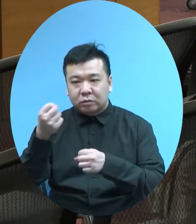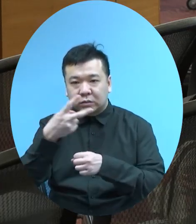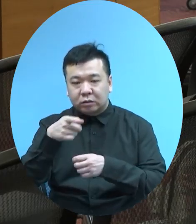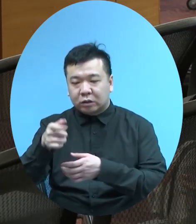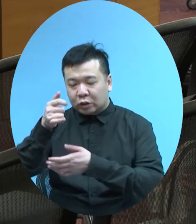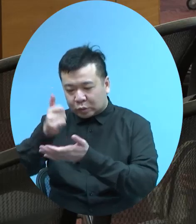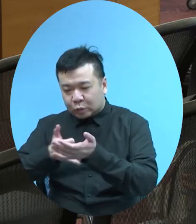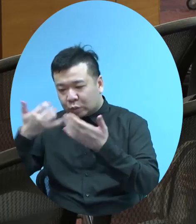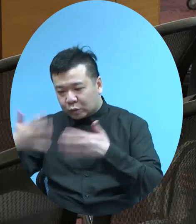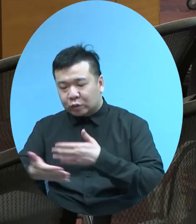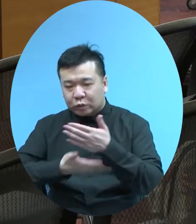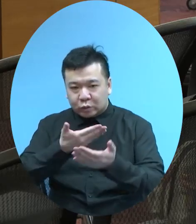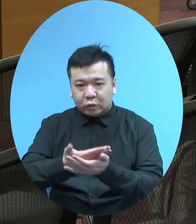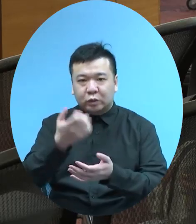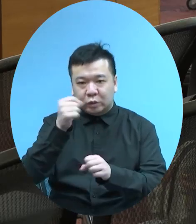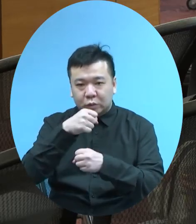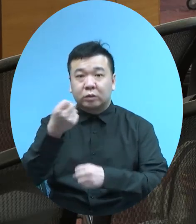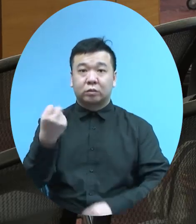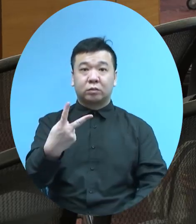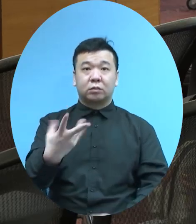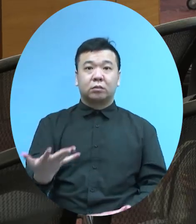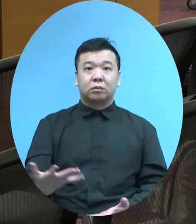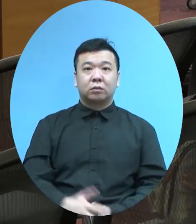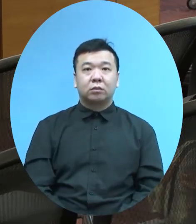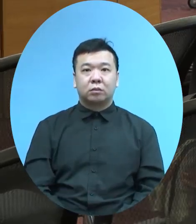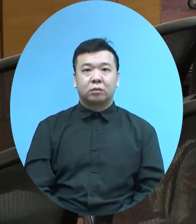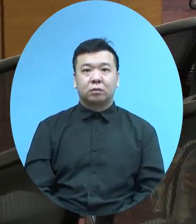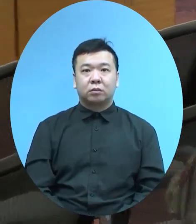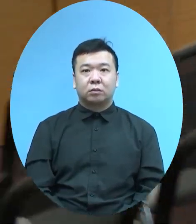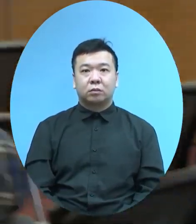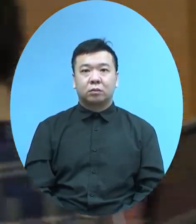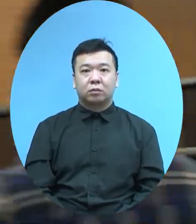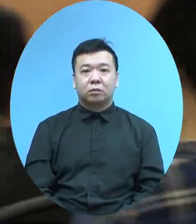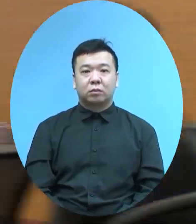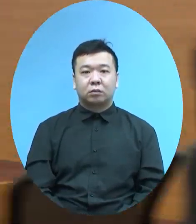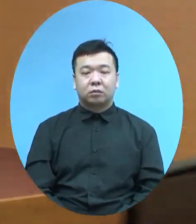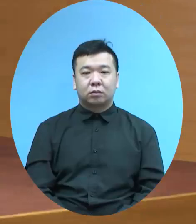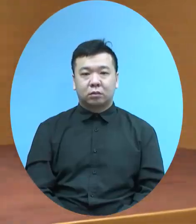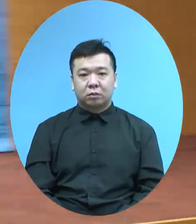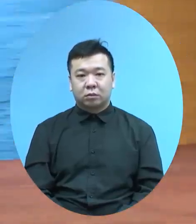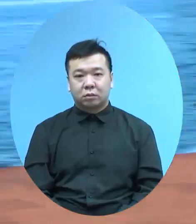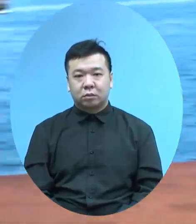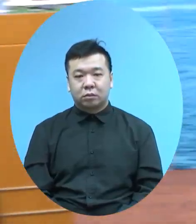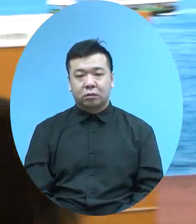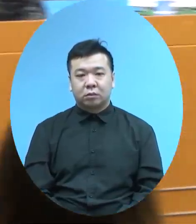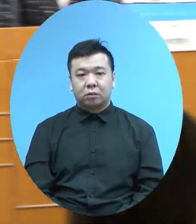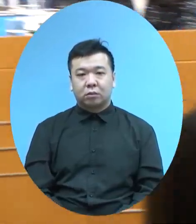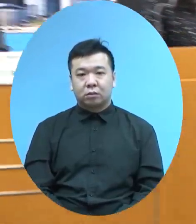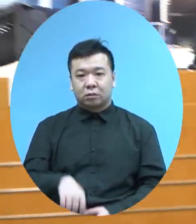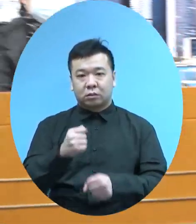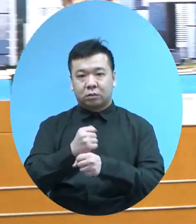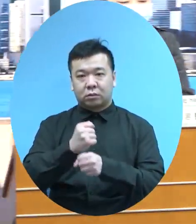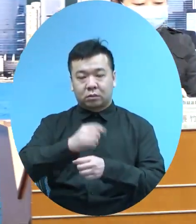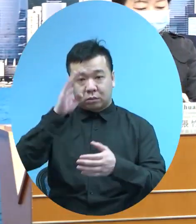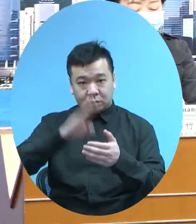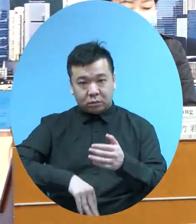出陽院復檢嘅病人做一次檢查咁樣？唔該曬。 好，講翻即係缺勤嗰度啦，